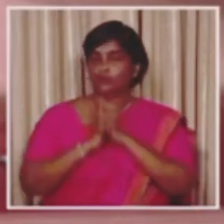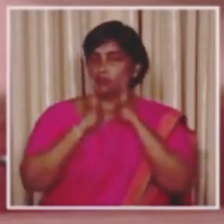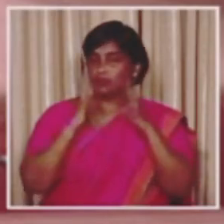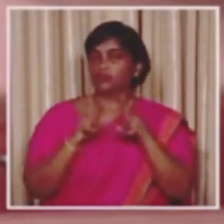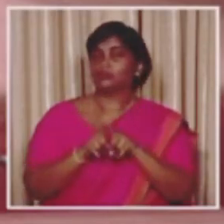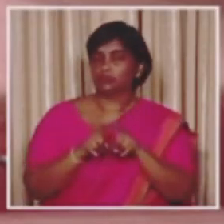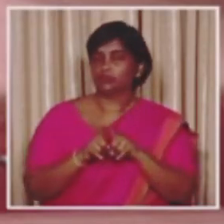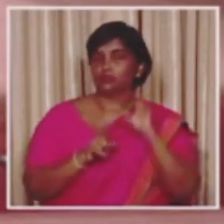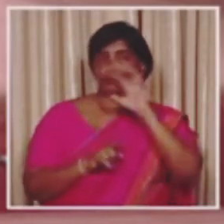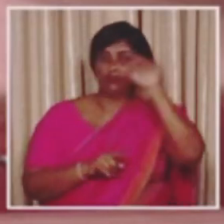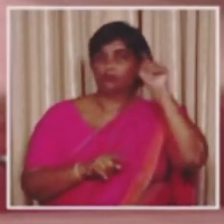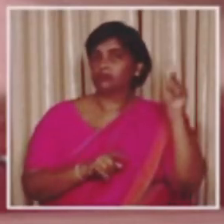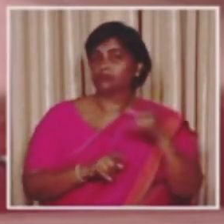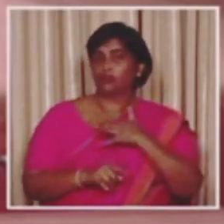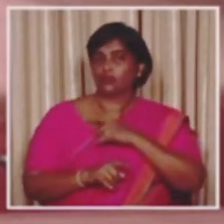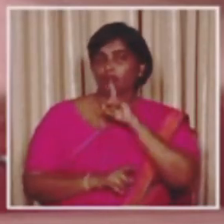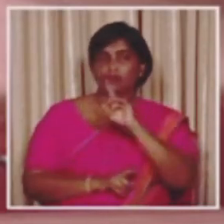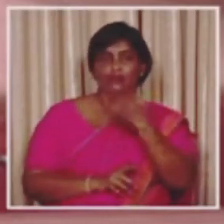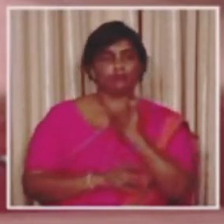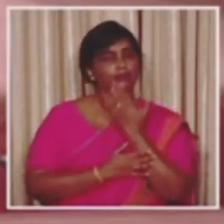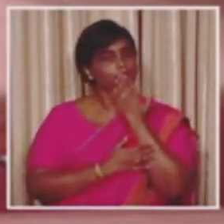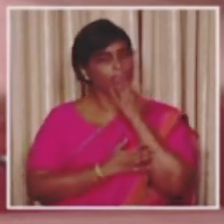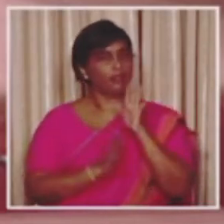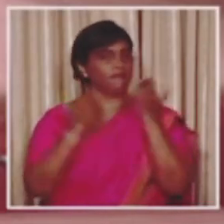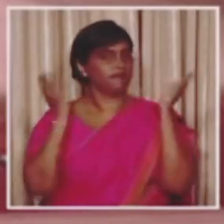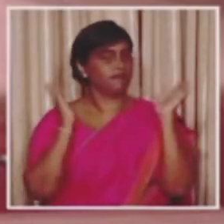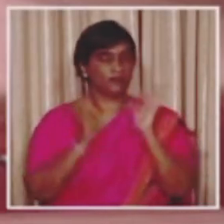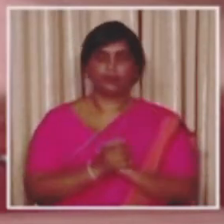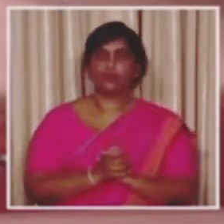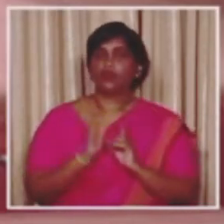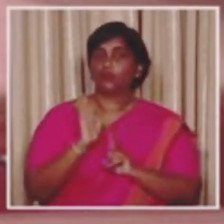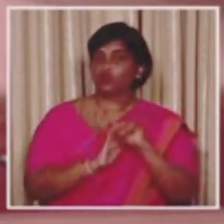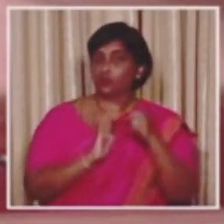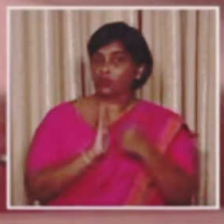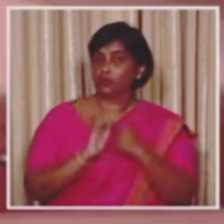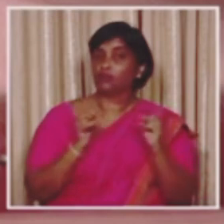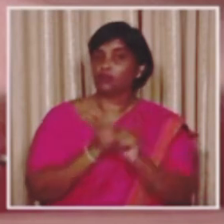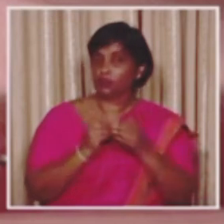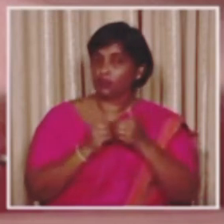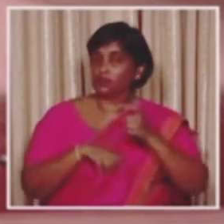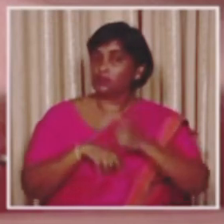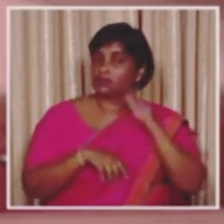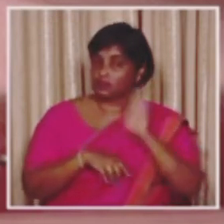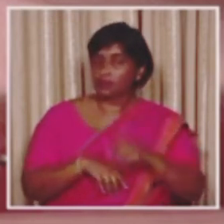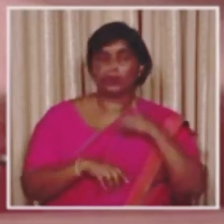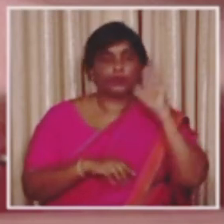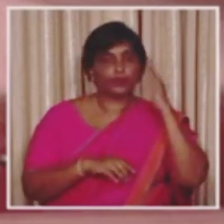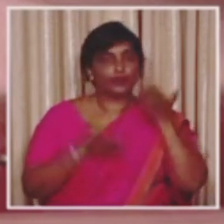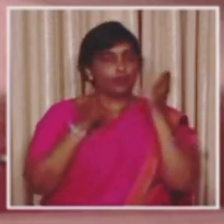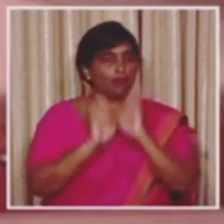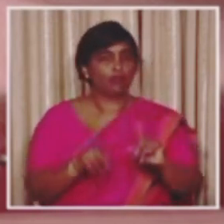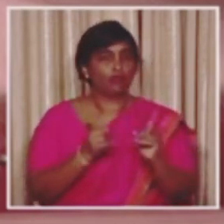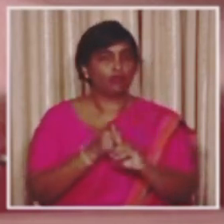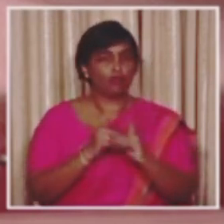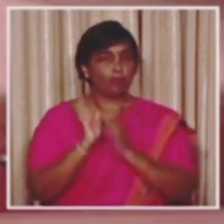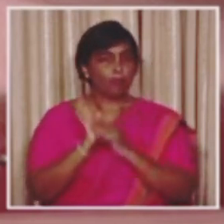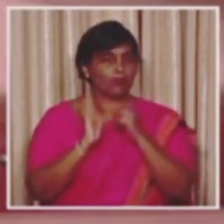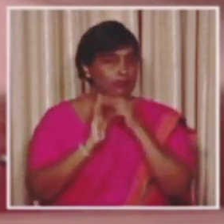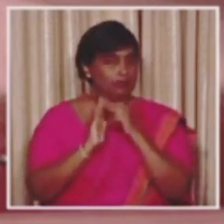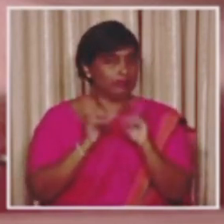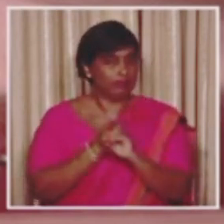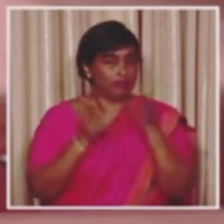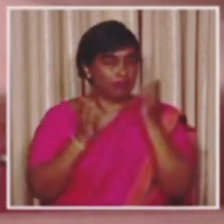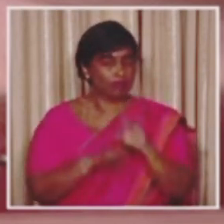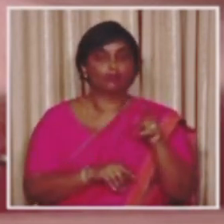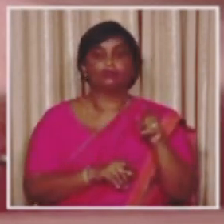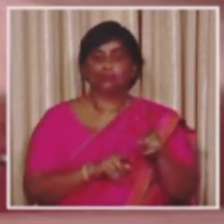அன்று முஸ்லிம் தலைவர்கள் வடகிழக்கிலே யுத்தம் நடைபெற்றுக் கொண்டிருக்கின்ற பொழுது, குறிப்பாக இறுதி யுத்தம் முள்ளிவாய்க்காலிலே நடைபெற்றுக் கொண்டிருக்கின்ற பொழுதும் கூட, இங்கே முஸ்லிம்